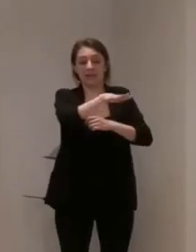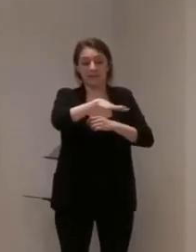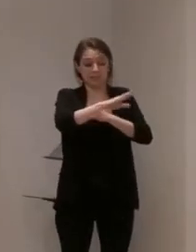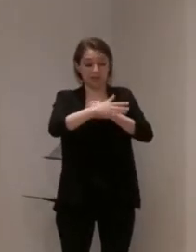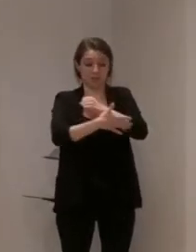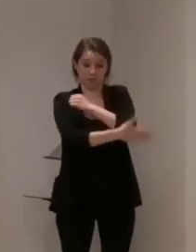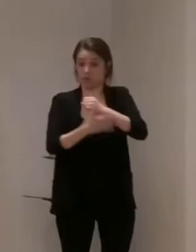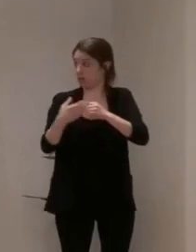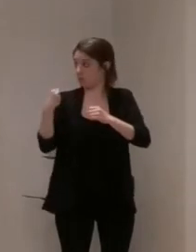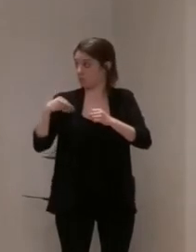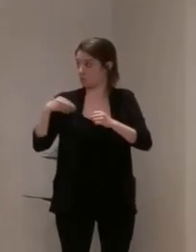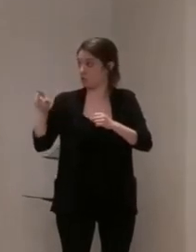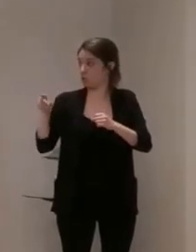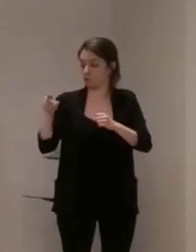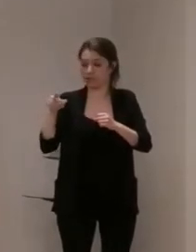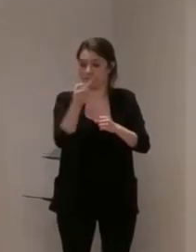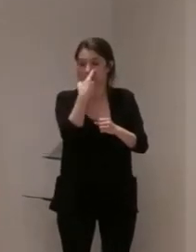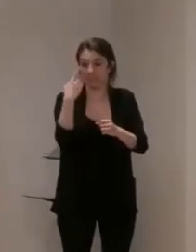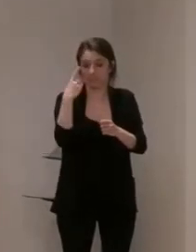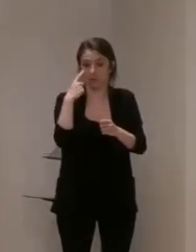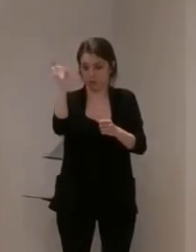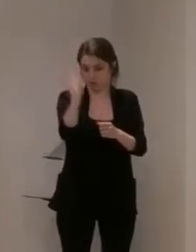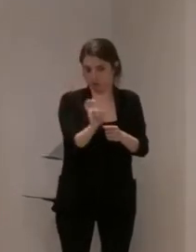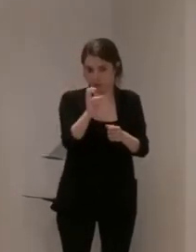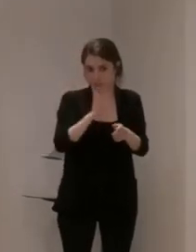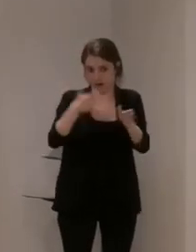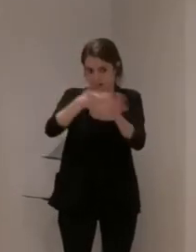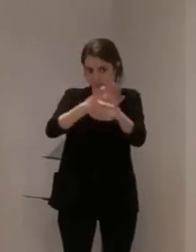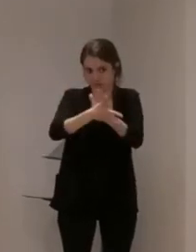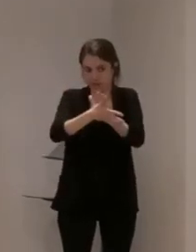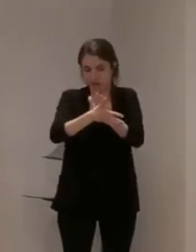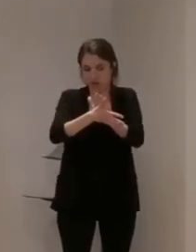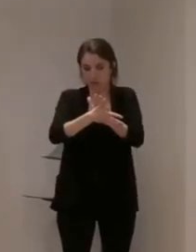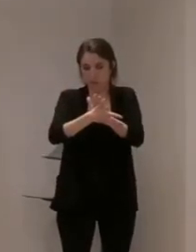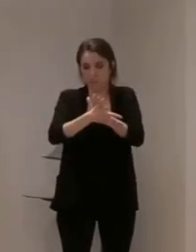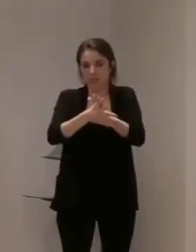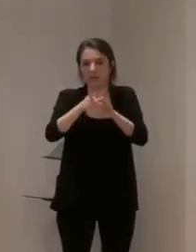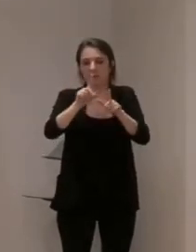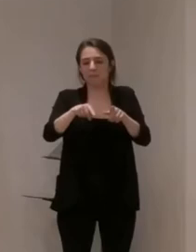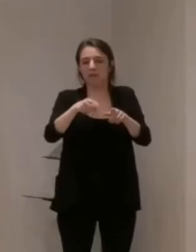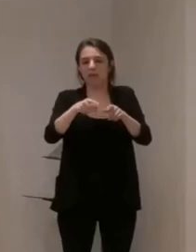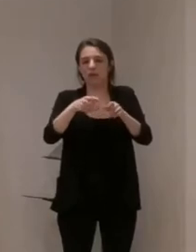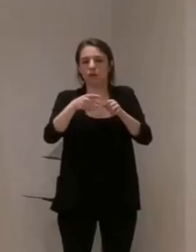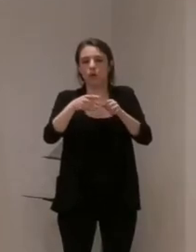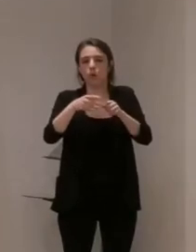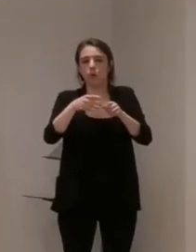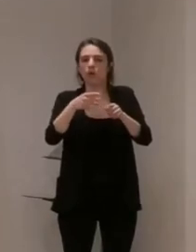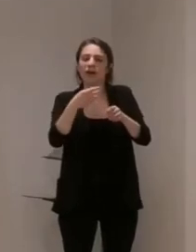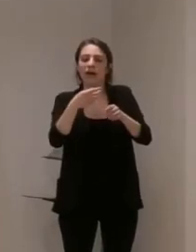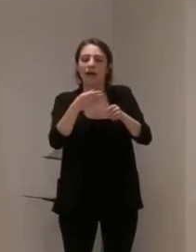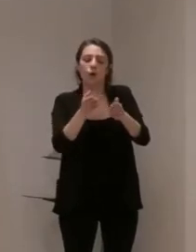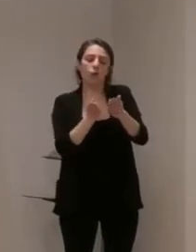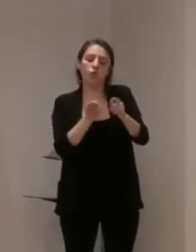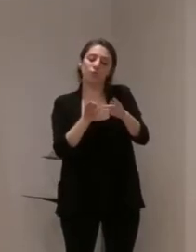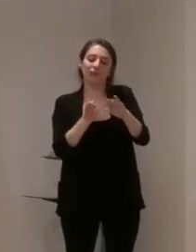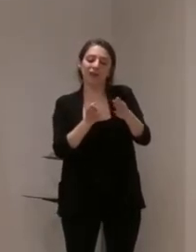hem vist amb els testimonis que han vingut allà, és una via de reparació i reconeixement, perquè